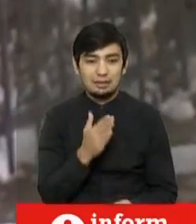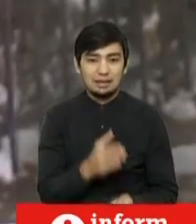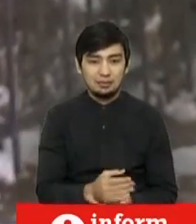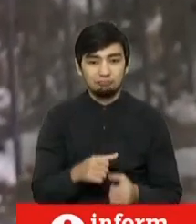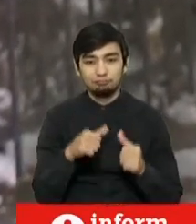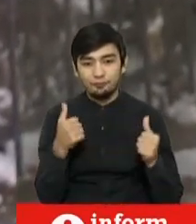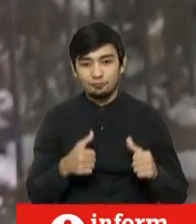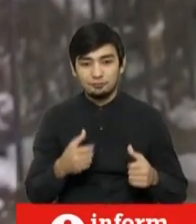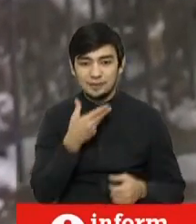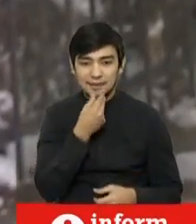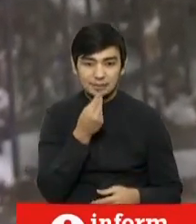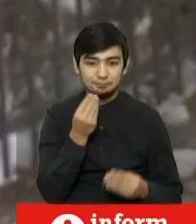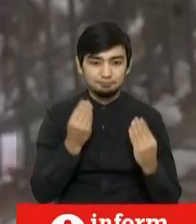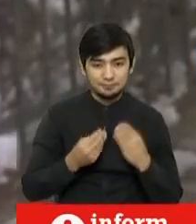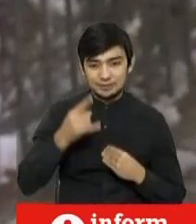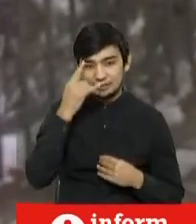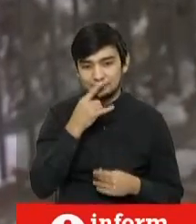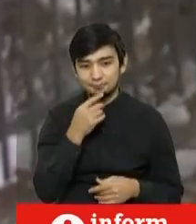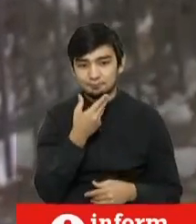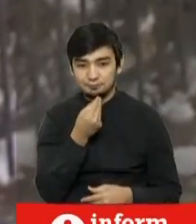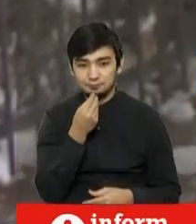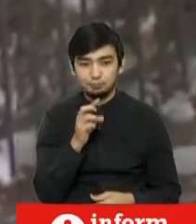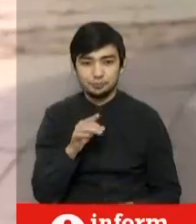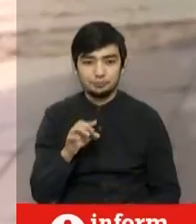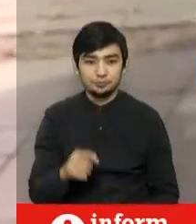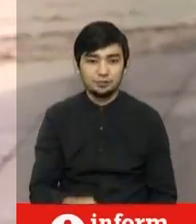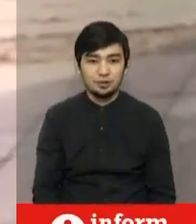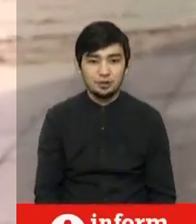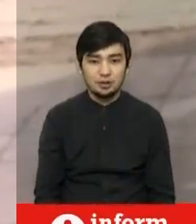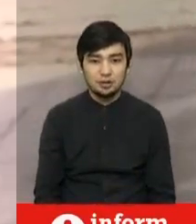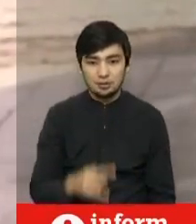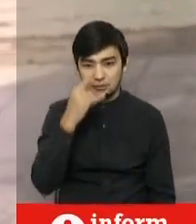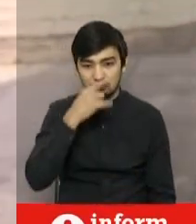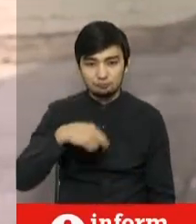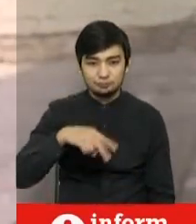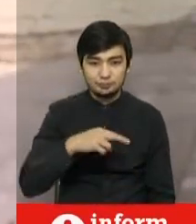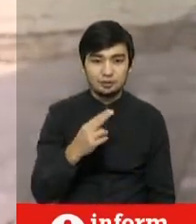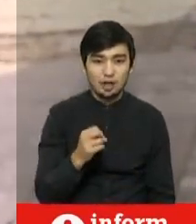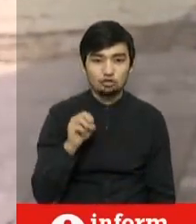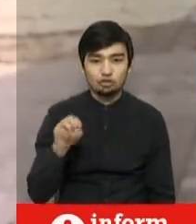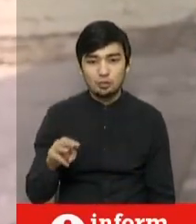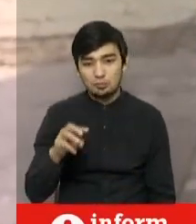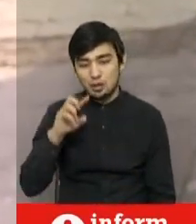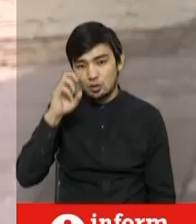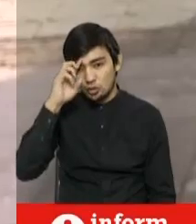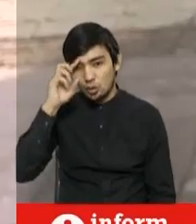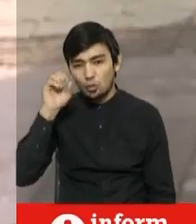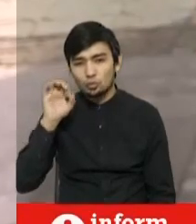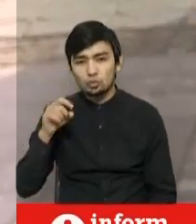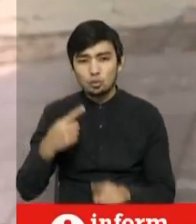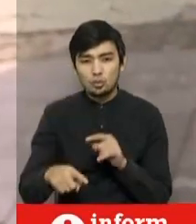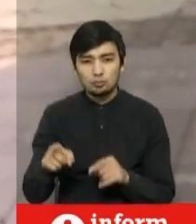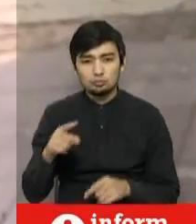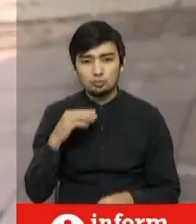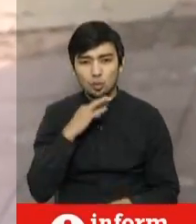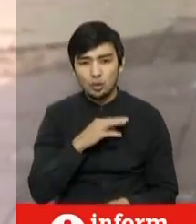ретінде әдемі қазақи киім жүрсек керемет болатын еді деп ойлаймын. Қазақстанда жүргенімдей басқа елдерден келіп жатқандар ше, көбісі